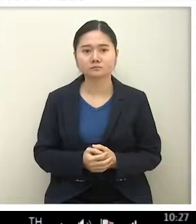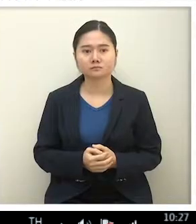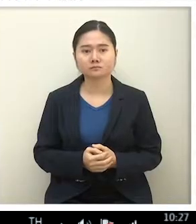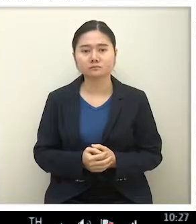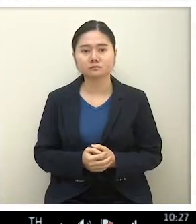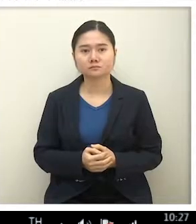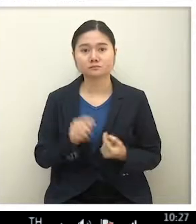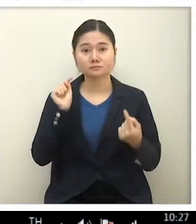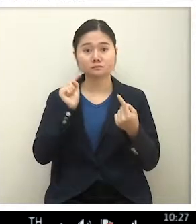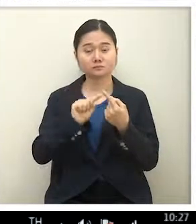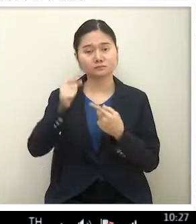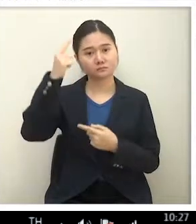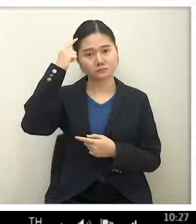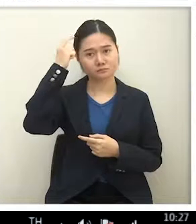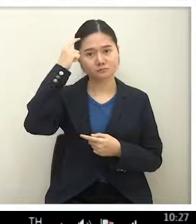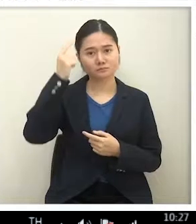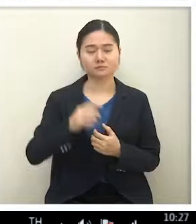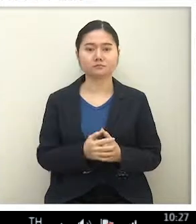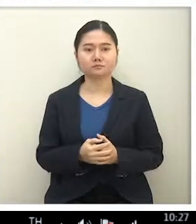ตรงหัวนี่เร